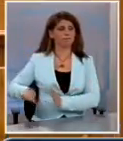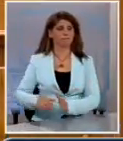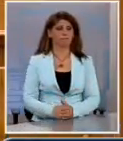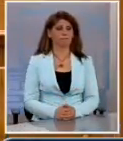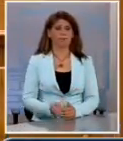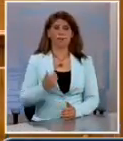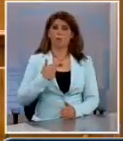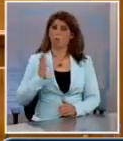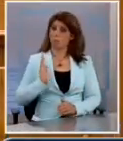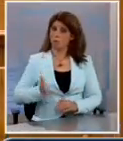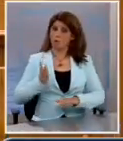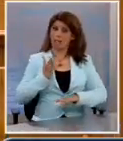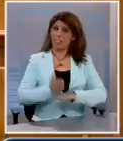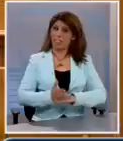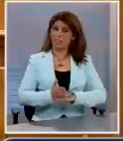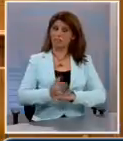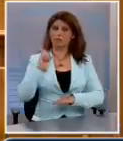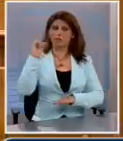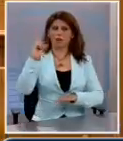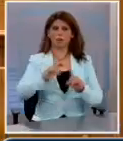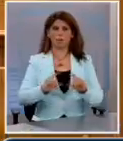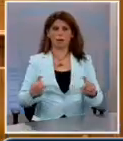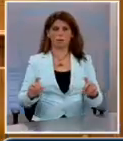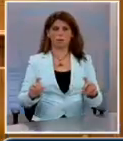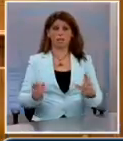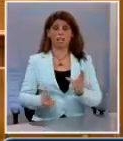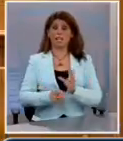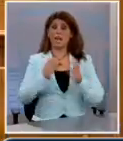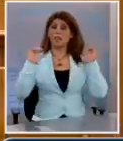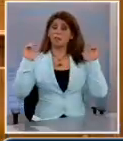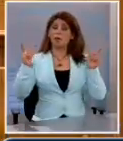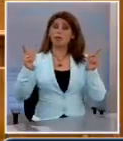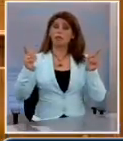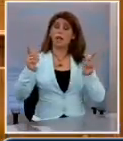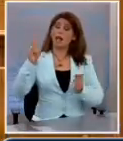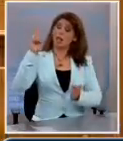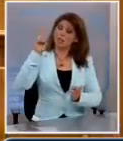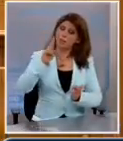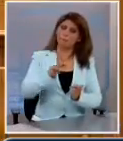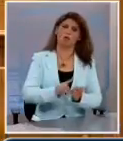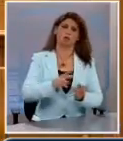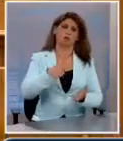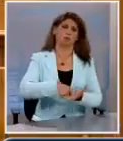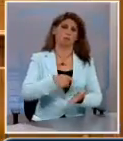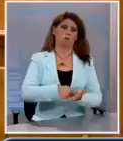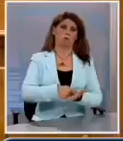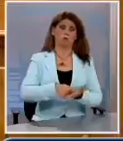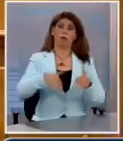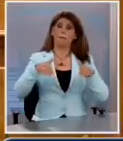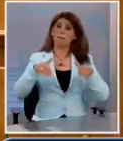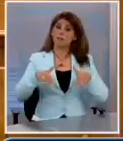Εγώ μπορώ να εγγυηθώ ένα πράγμα. Η Νέα Δημοκρατία θα μειώσει τους φόρους με